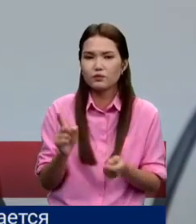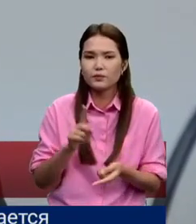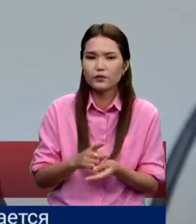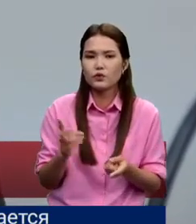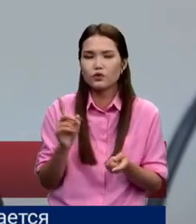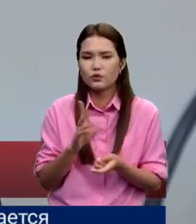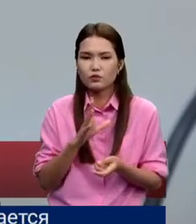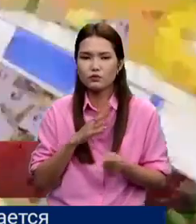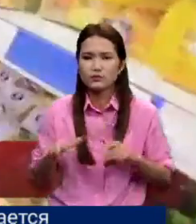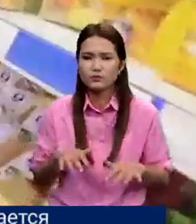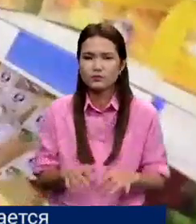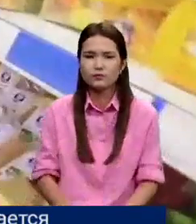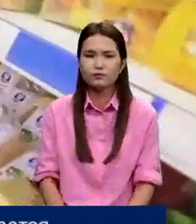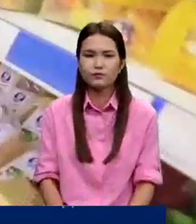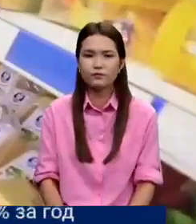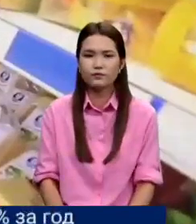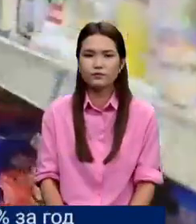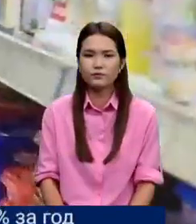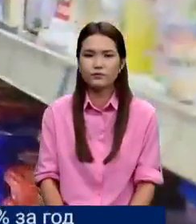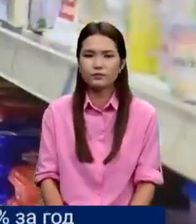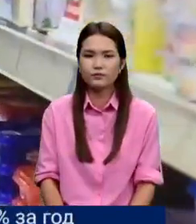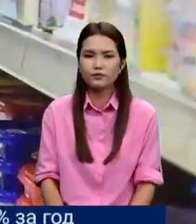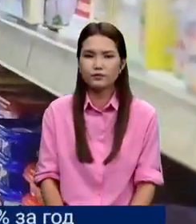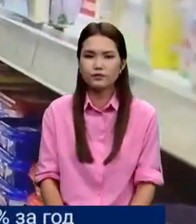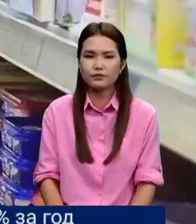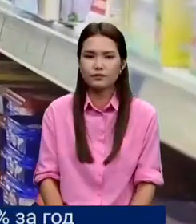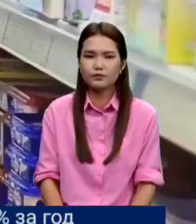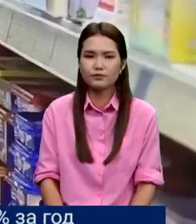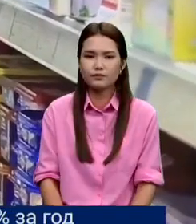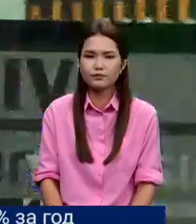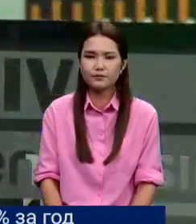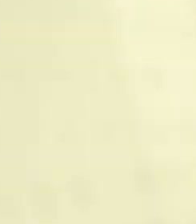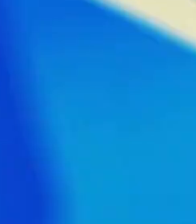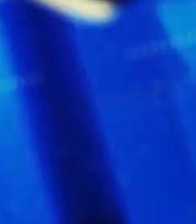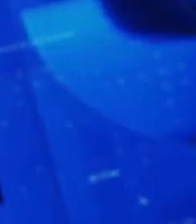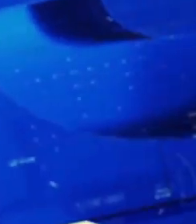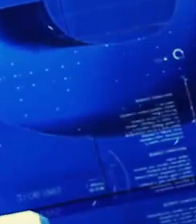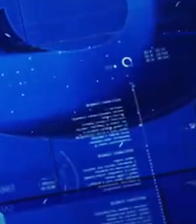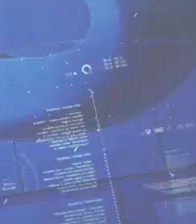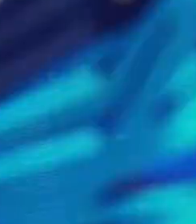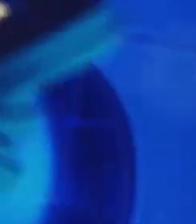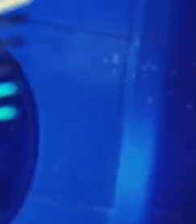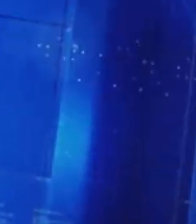құлдырау көптен бері болмады. Айзат Қайырлыбекқызы, Атамекен бизнес арнасы.